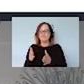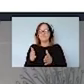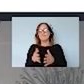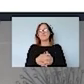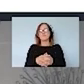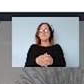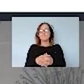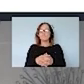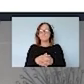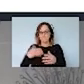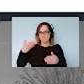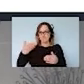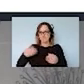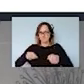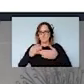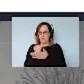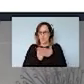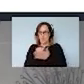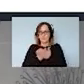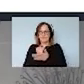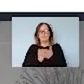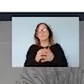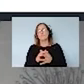o kolejnej edycji kursu.